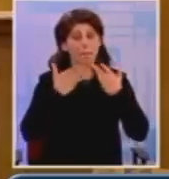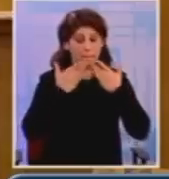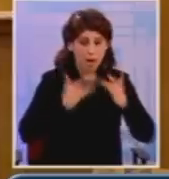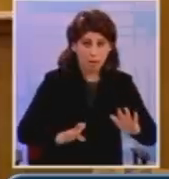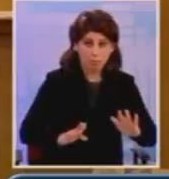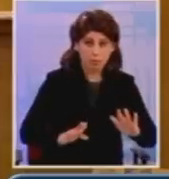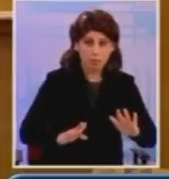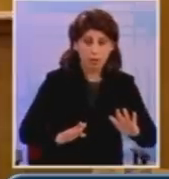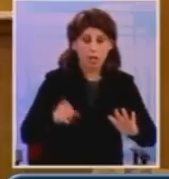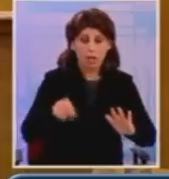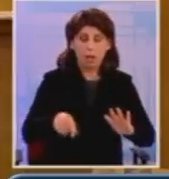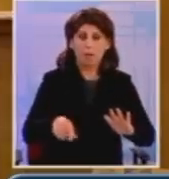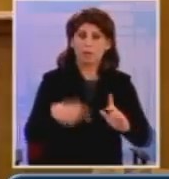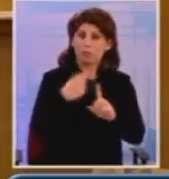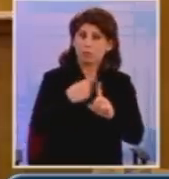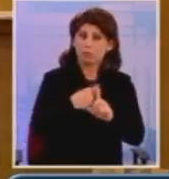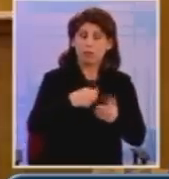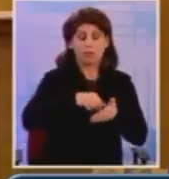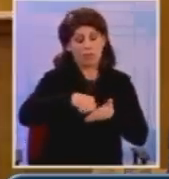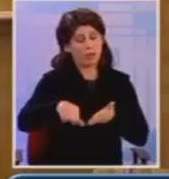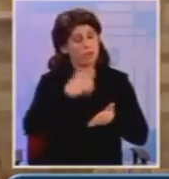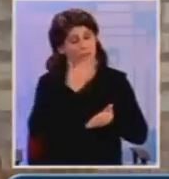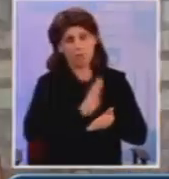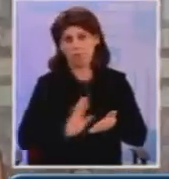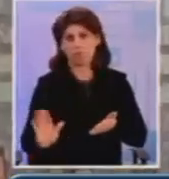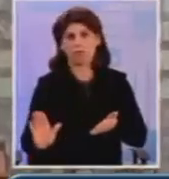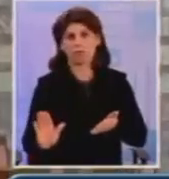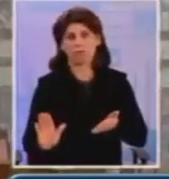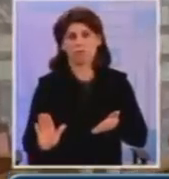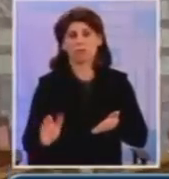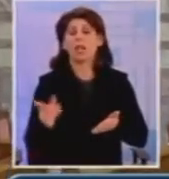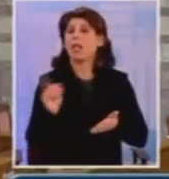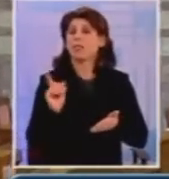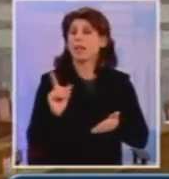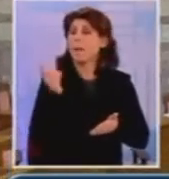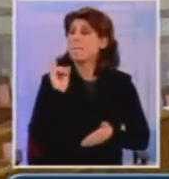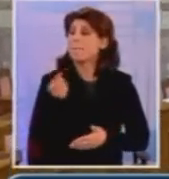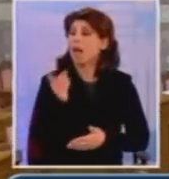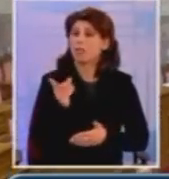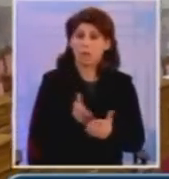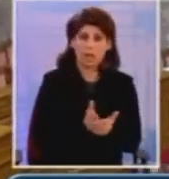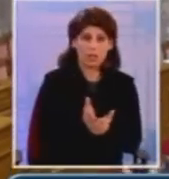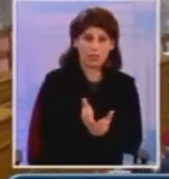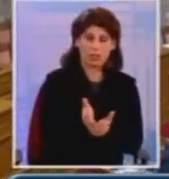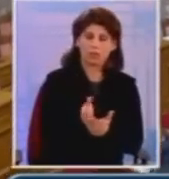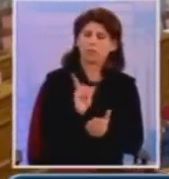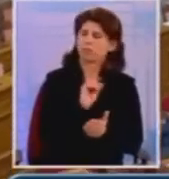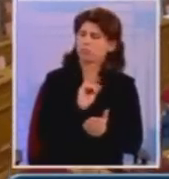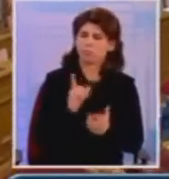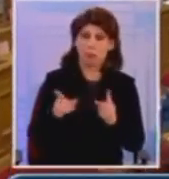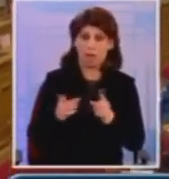τις απαράγραπτες αξιώσεις μας. Δεν κάνουμε μαθήματα ηθικής, αλλά και